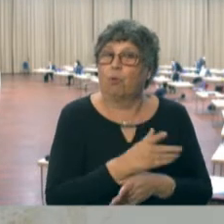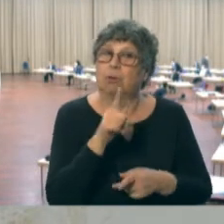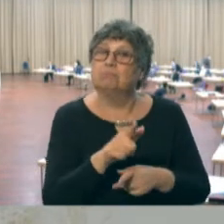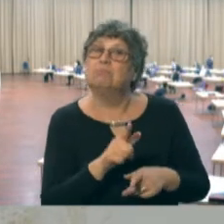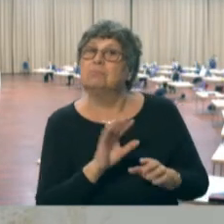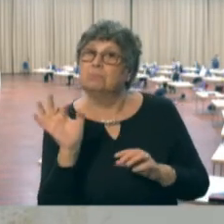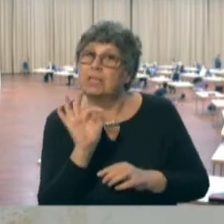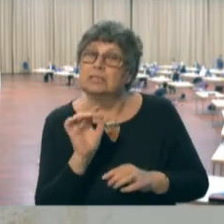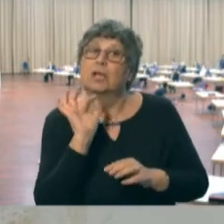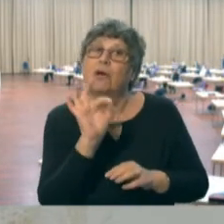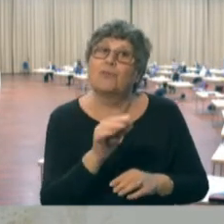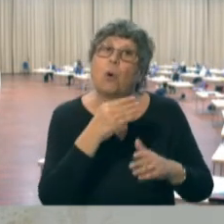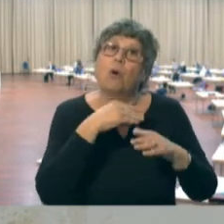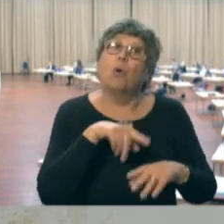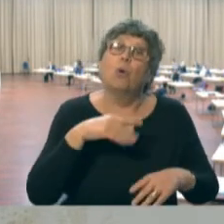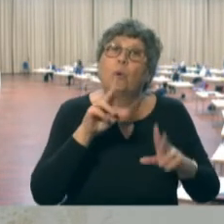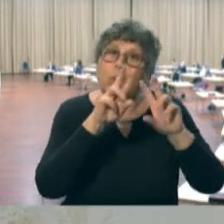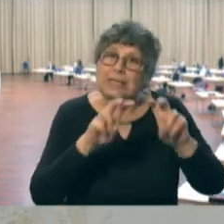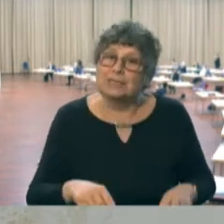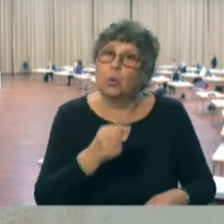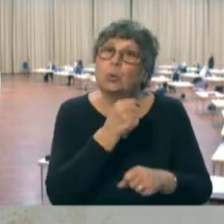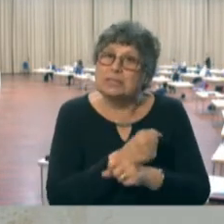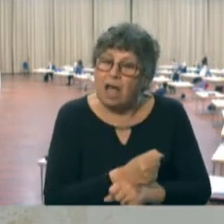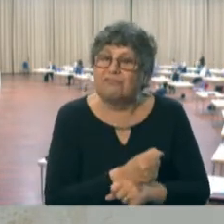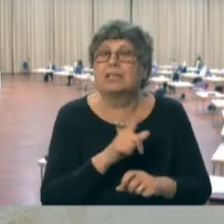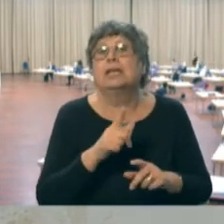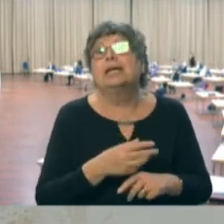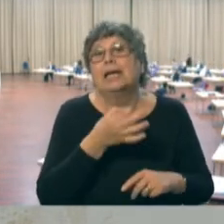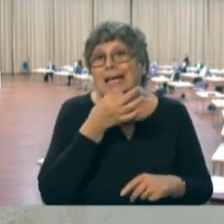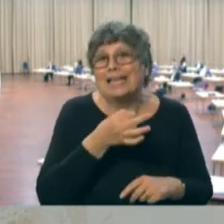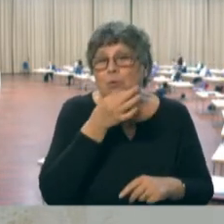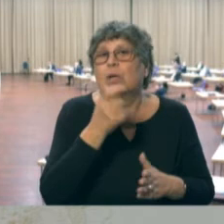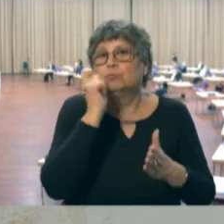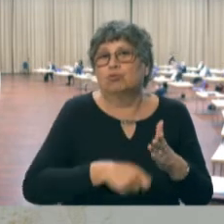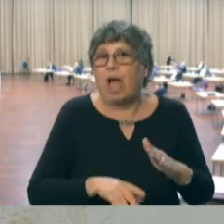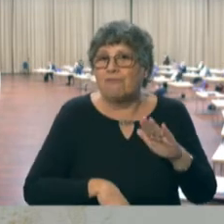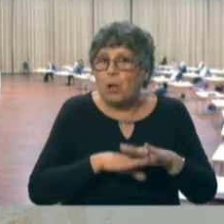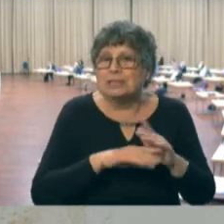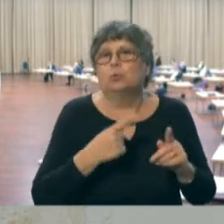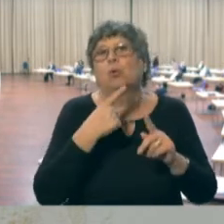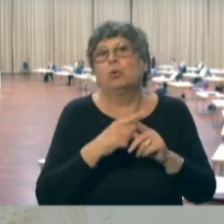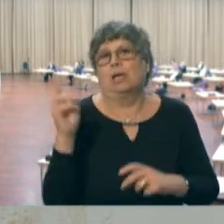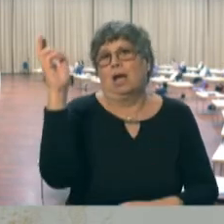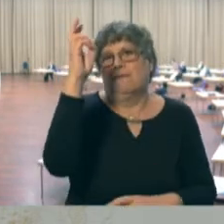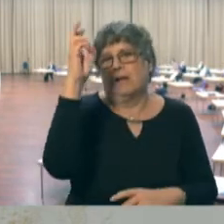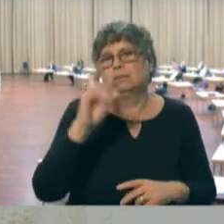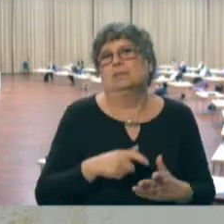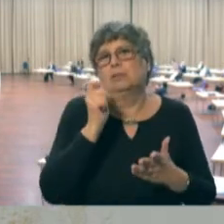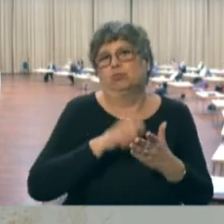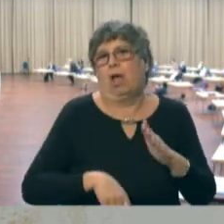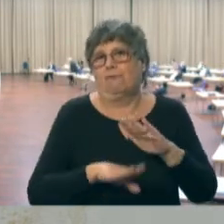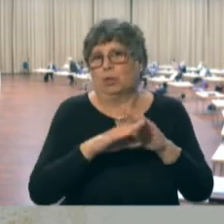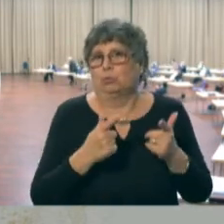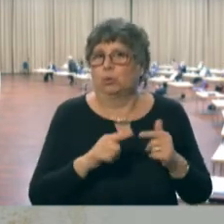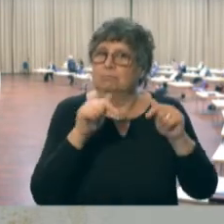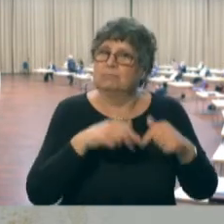den Untersuchungshaftvollzug, den Jugendstrafvollzug und den Erwachsenenstrafvollzug. Darauf aufbauende konkrete Regelungen sollen